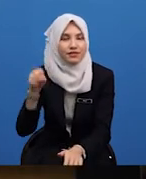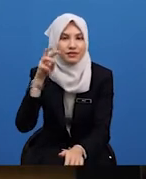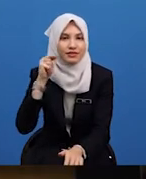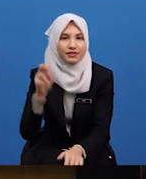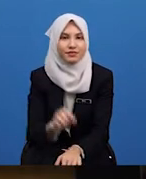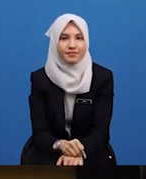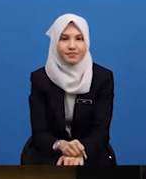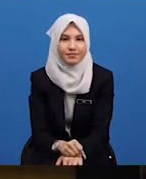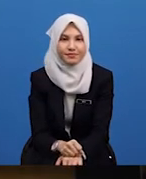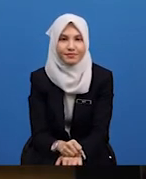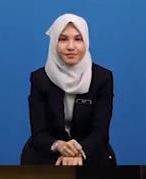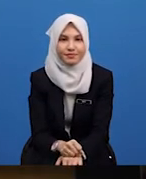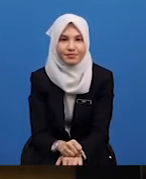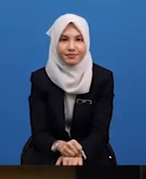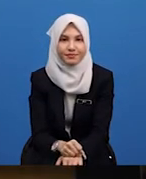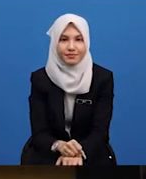cuba?